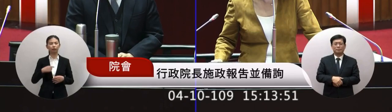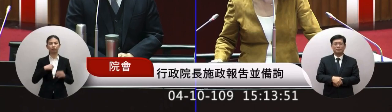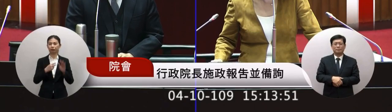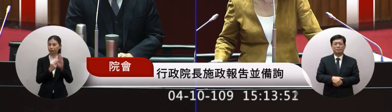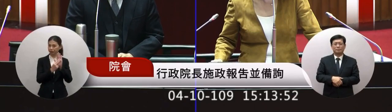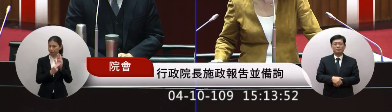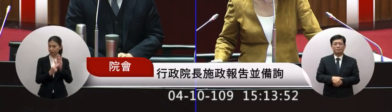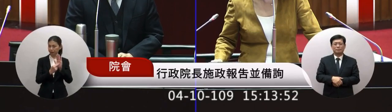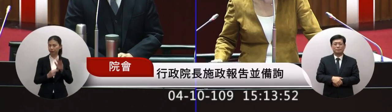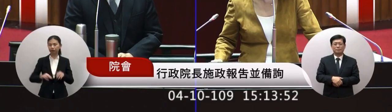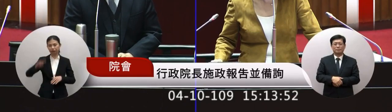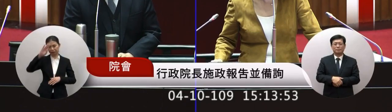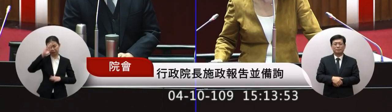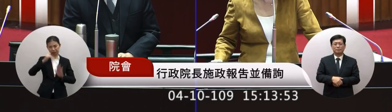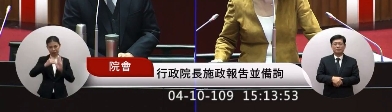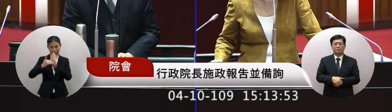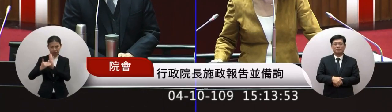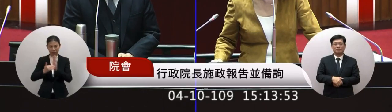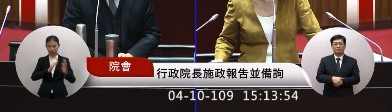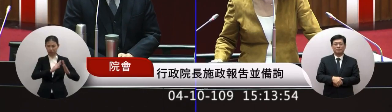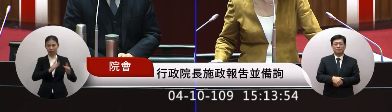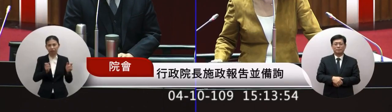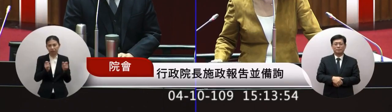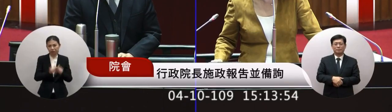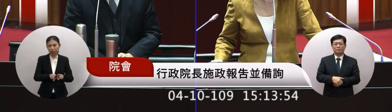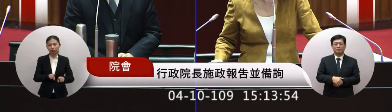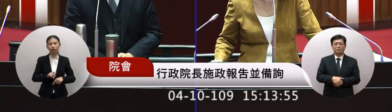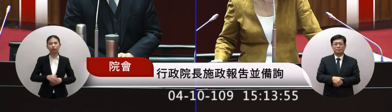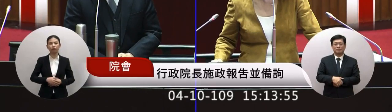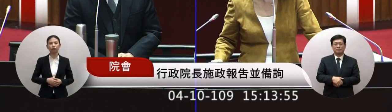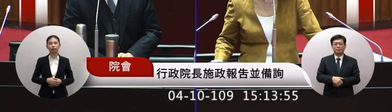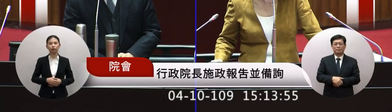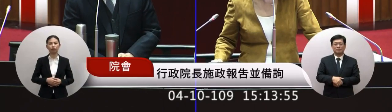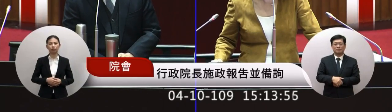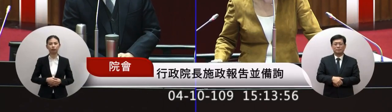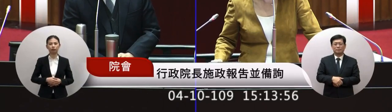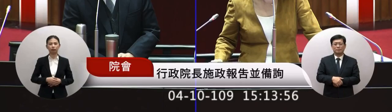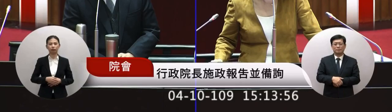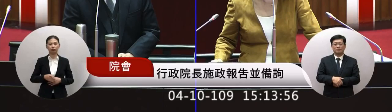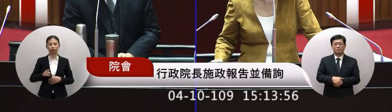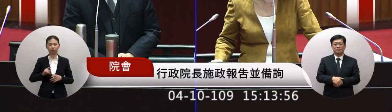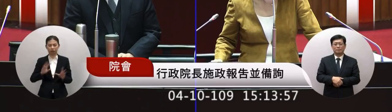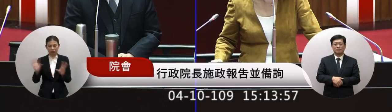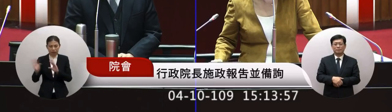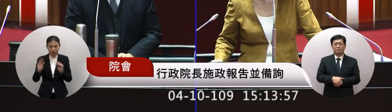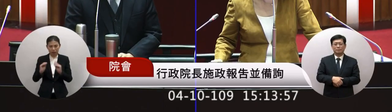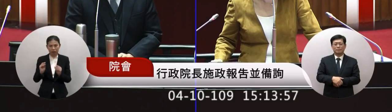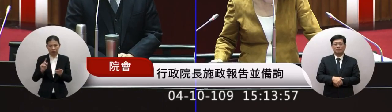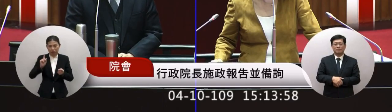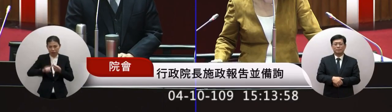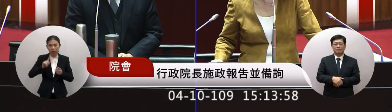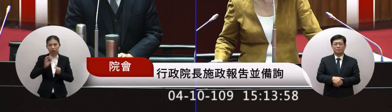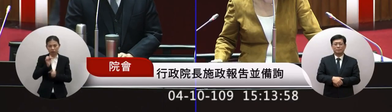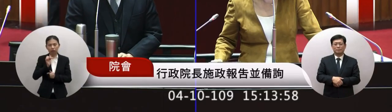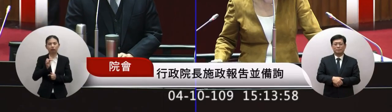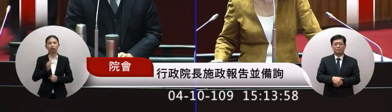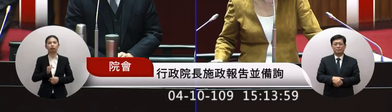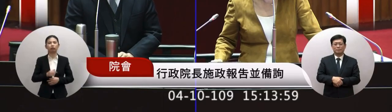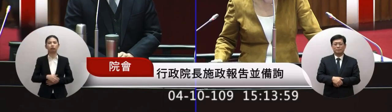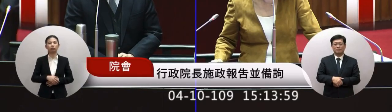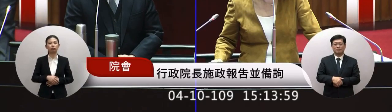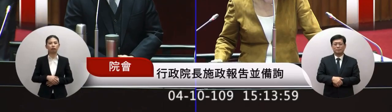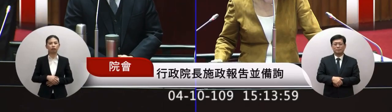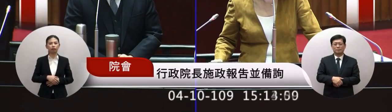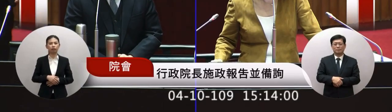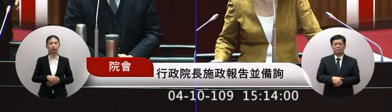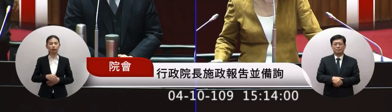把防疫如同作战，怎么样能够拿到最正确的资料？所以一方面啊，希望能够借